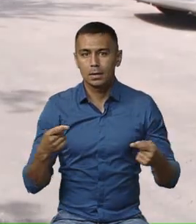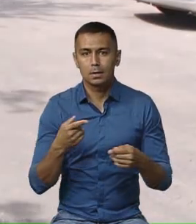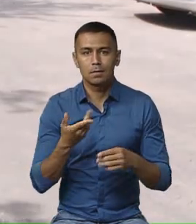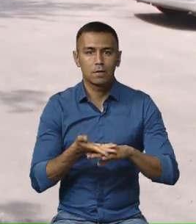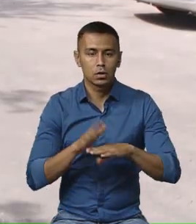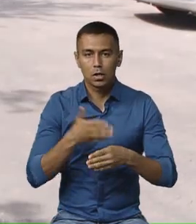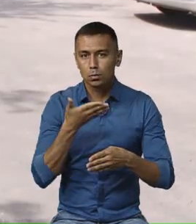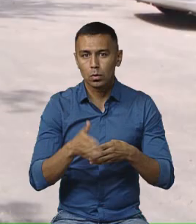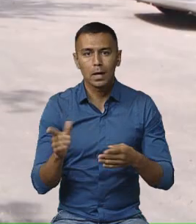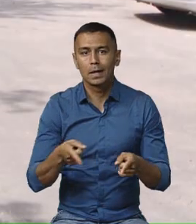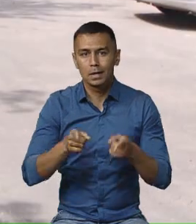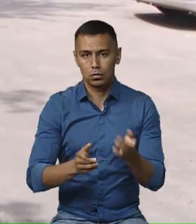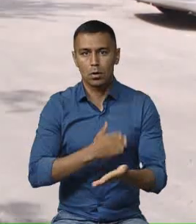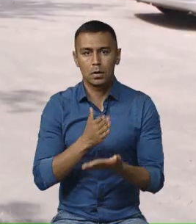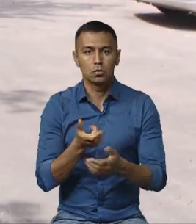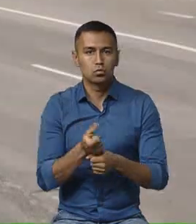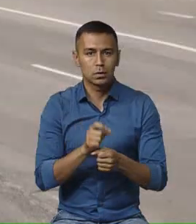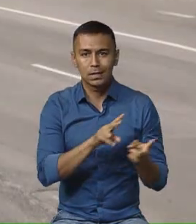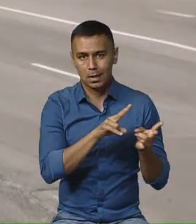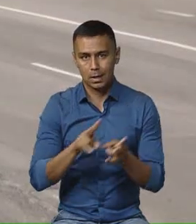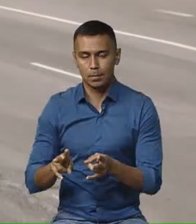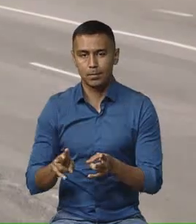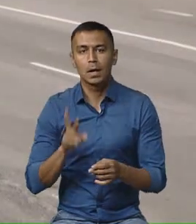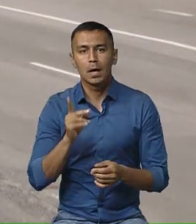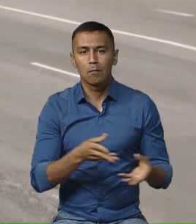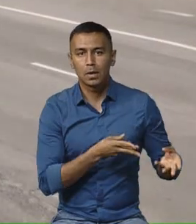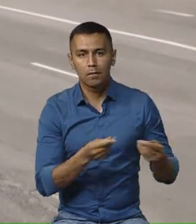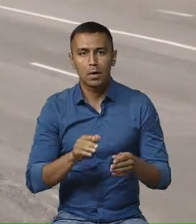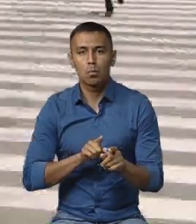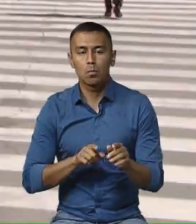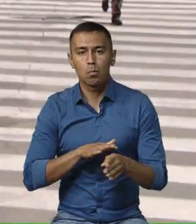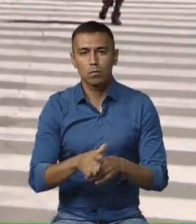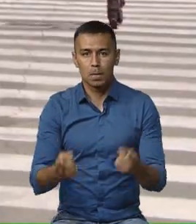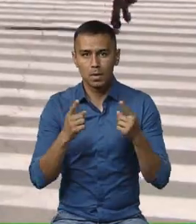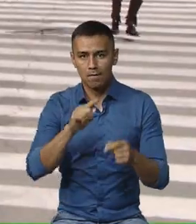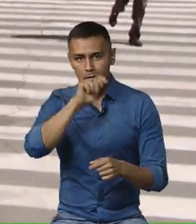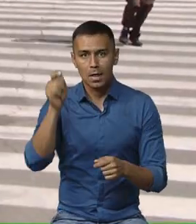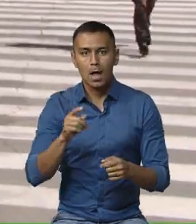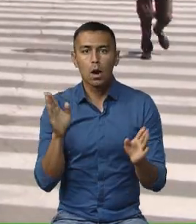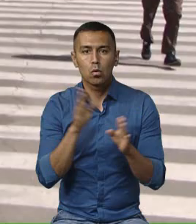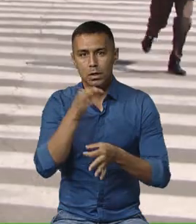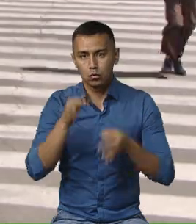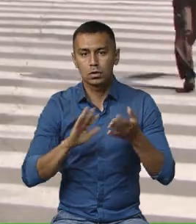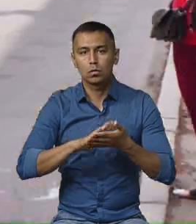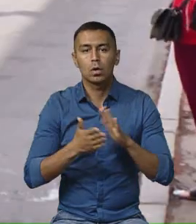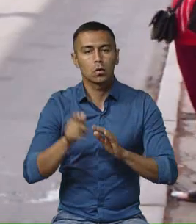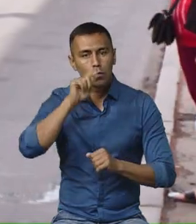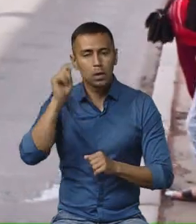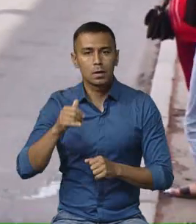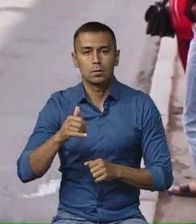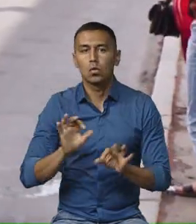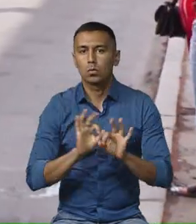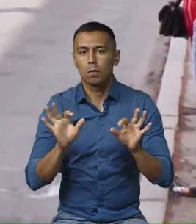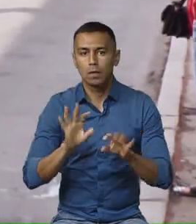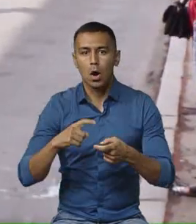сполук, які дійсно є надзвичайно шкідливими. Як впливає повномасштабна війна на екологічну ситуацію в Україні, телефоном